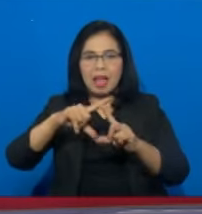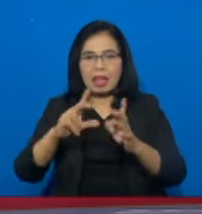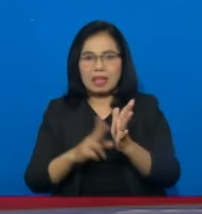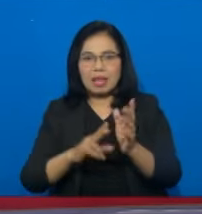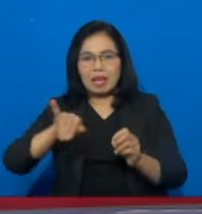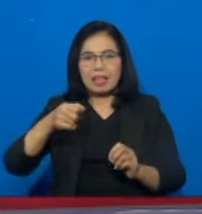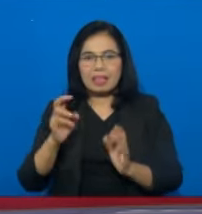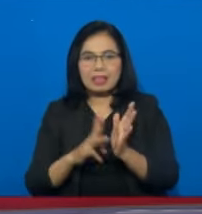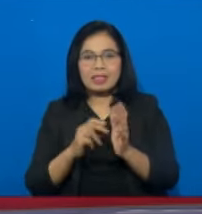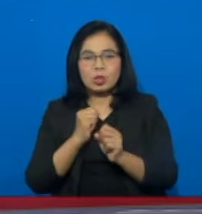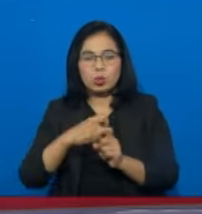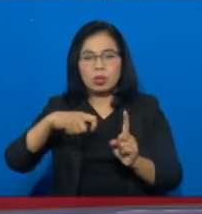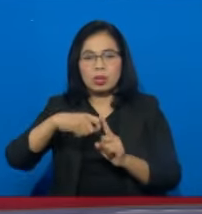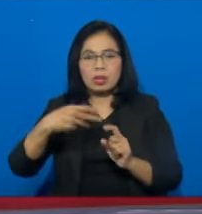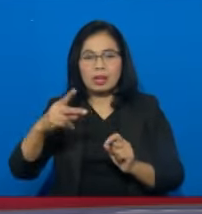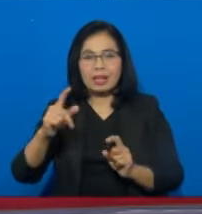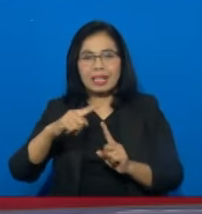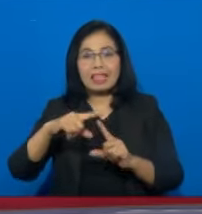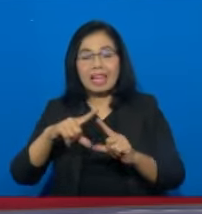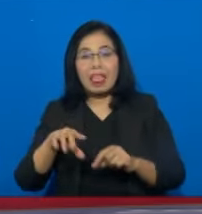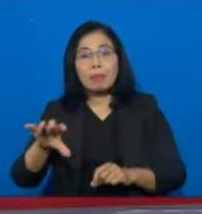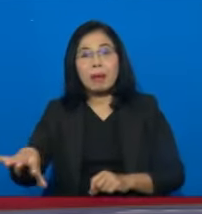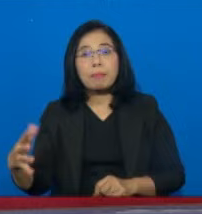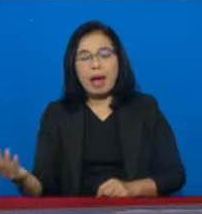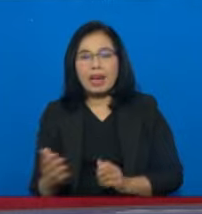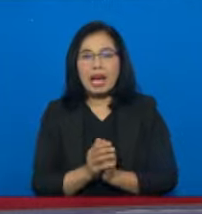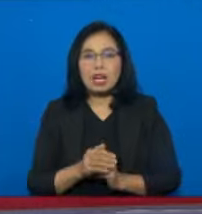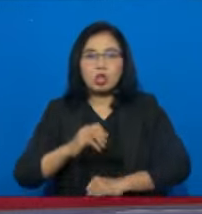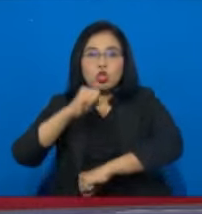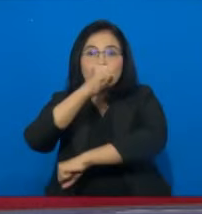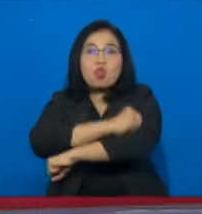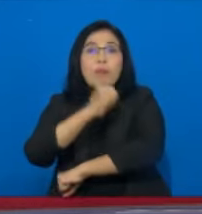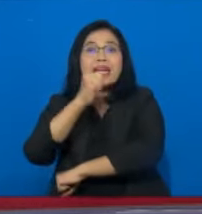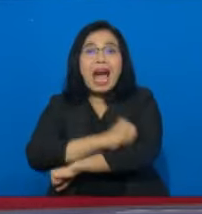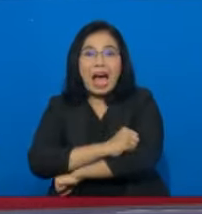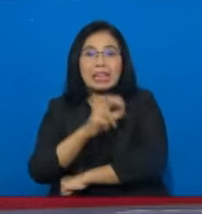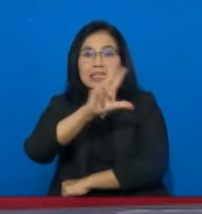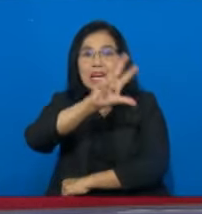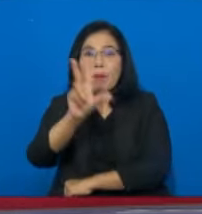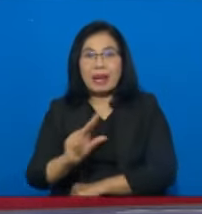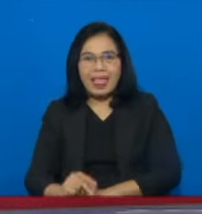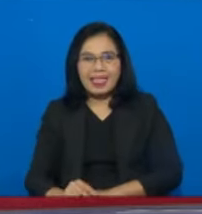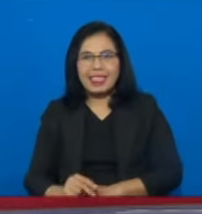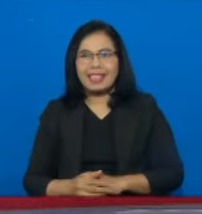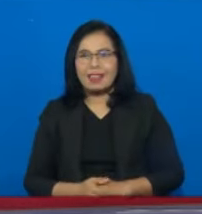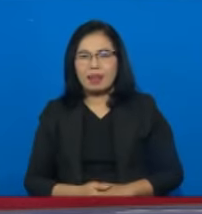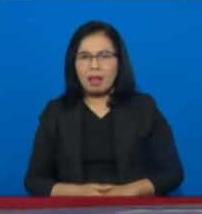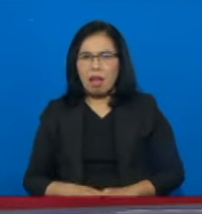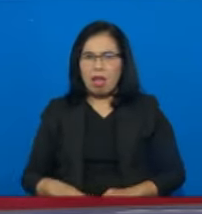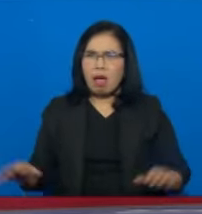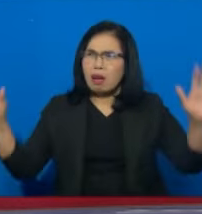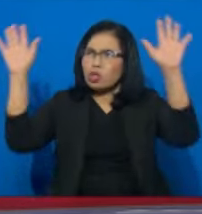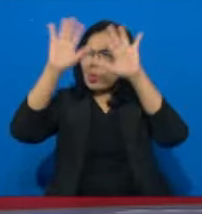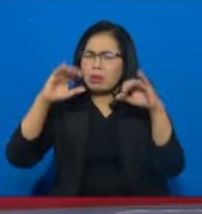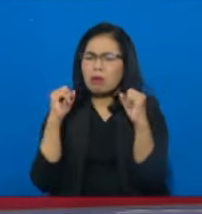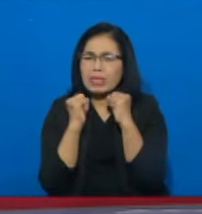Barat. Dan selepas makan bakso yang pedas, es serut salju di Kota Kembang, Bandung, cocok buat pencuci mulutnya karena dingin dan memiliki